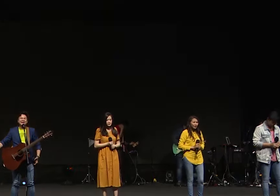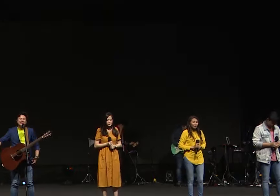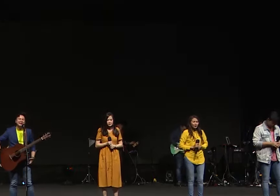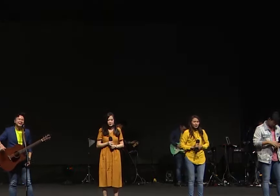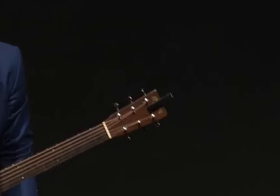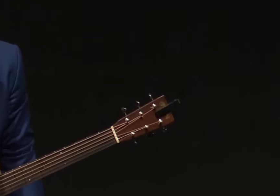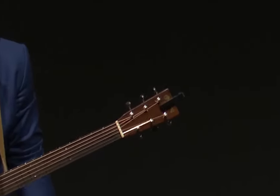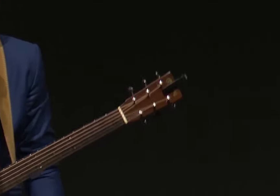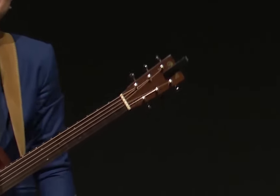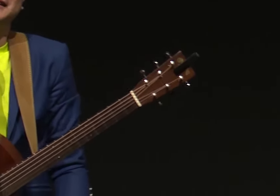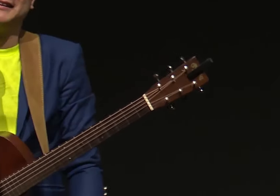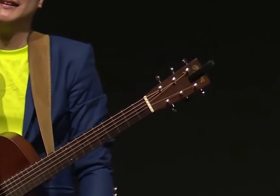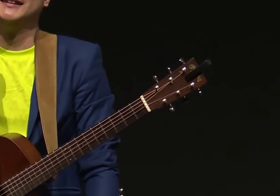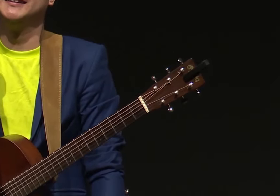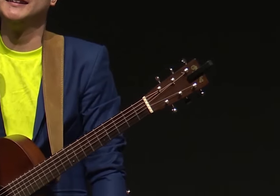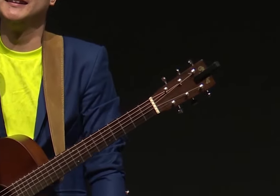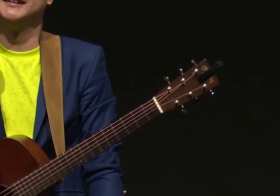Amin.